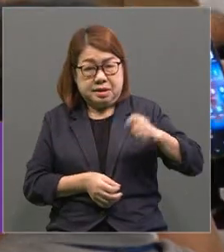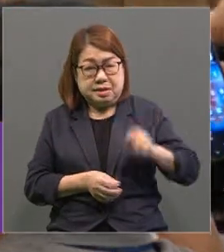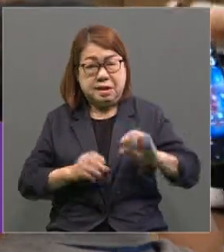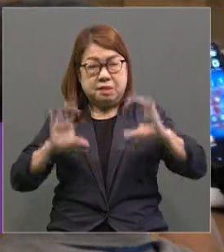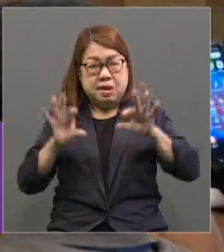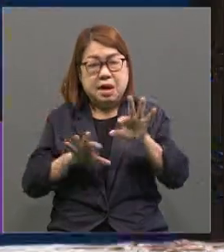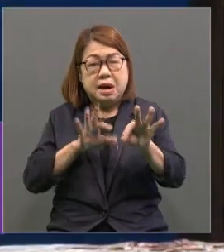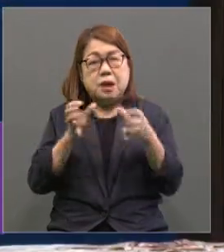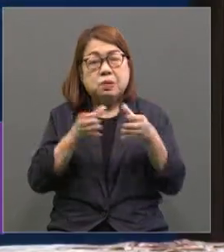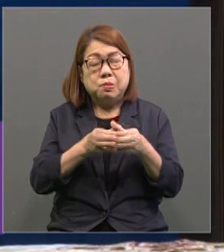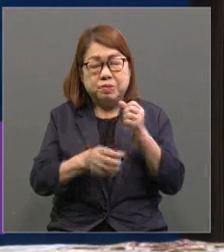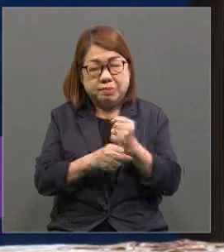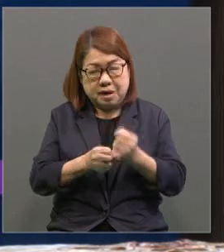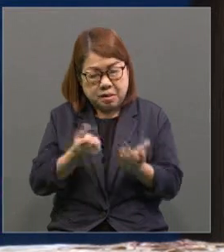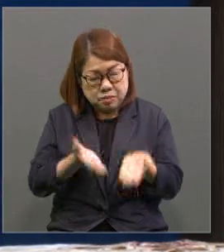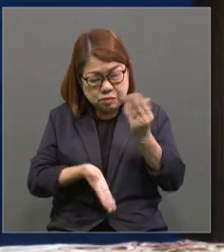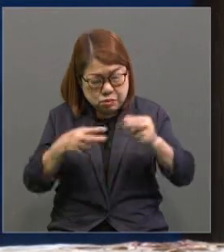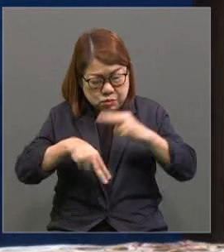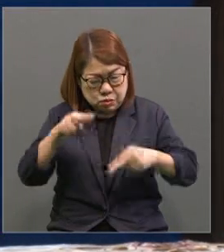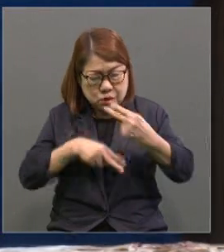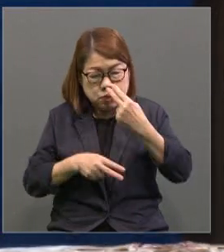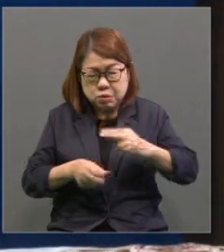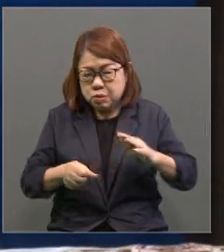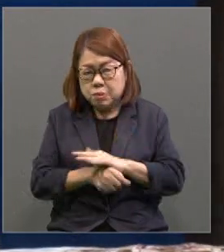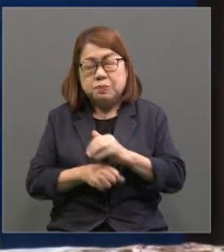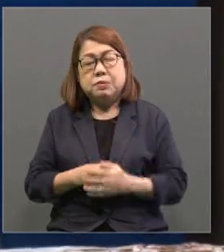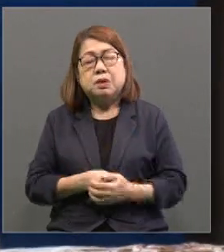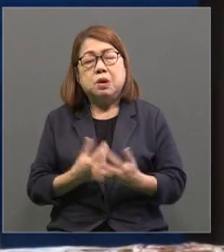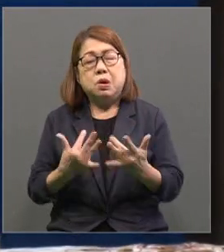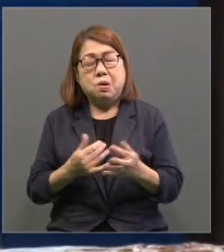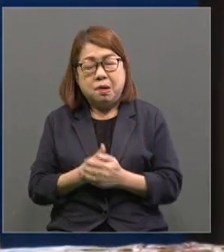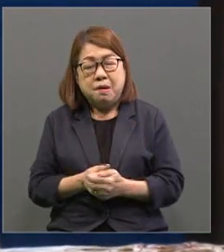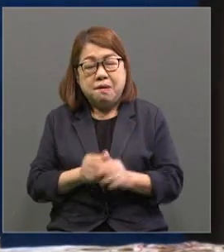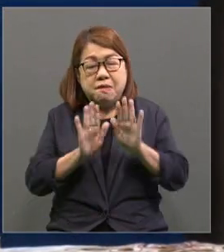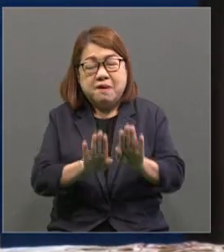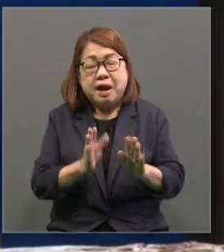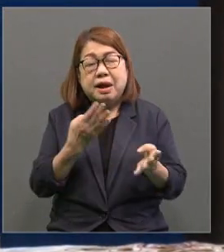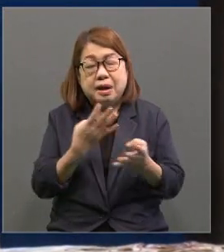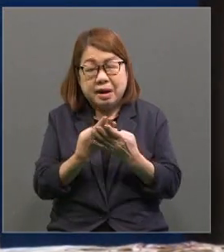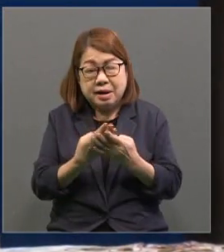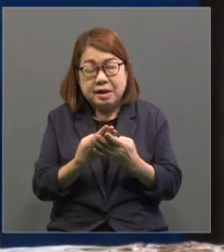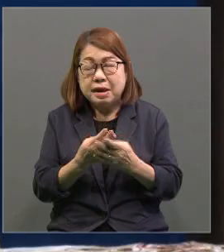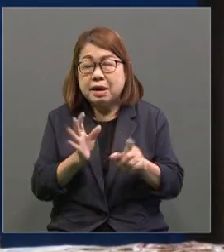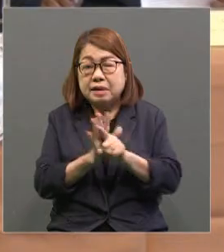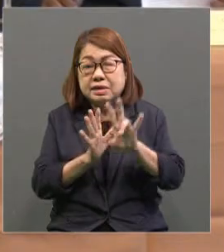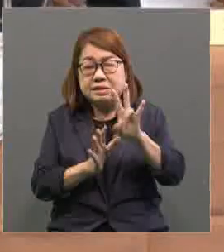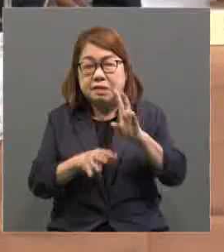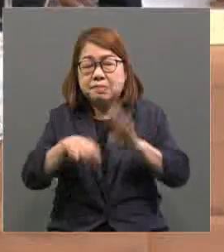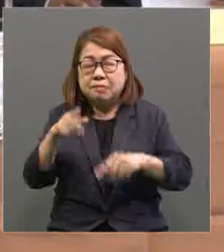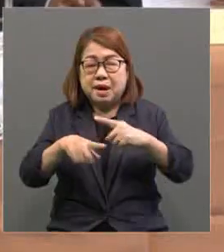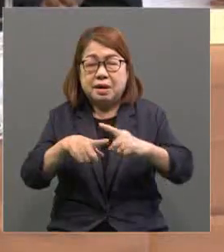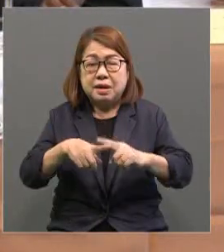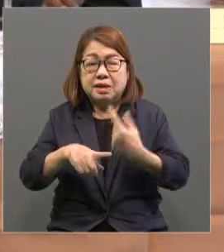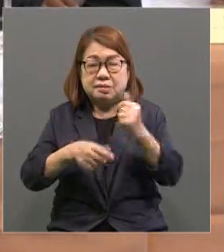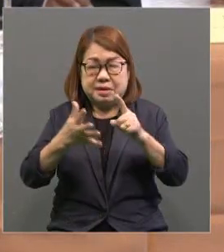จสอบสำนวนอย่างละเอียดรอบคอบและจะเร่งให้ทันครบฝากขังผู้ต้องหาครั้งที่7ก็คือประมาณปลายเดือนพฤศจิกายนนี้โด